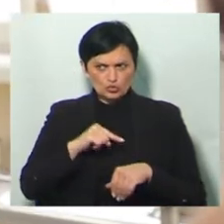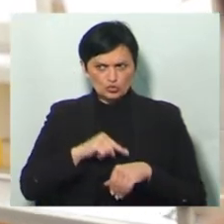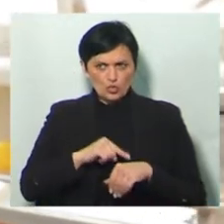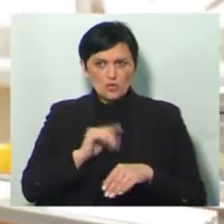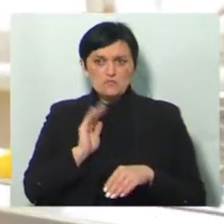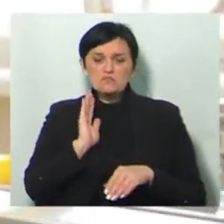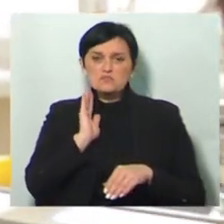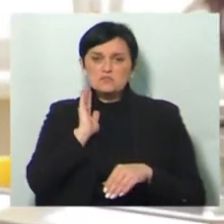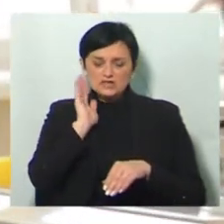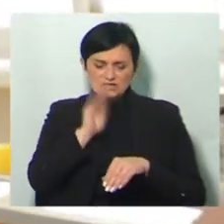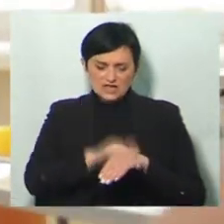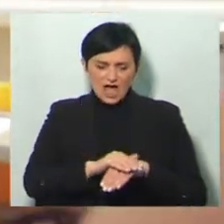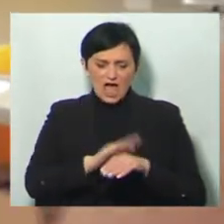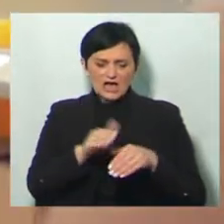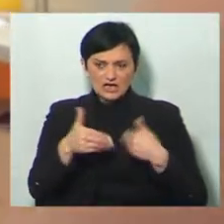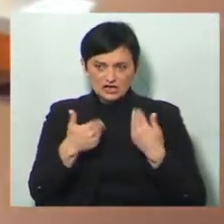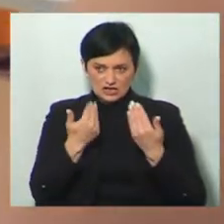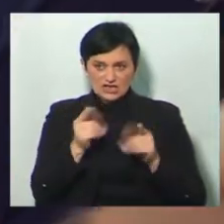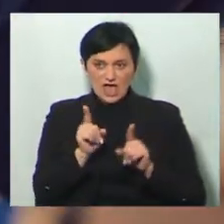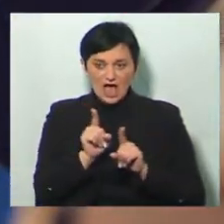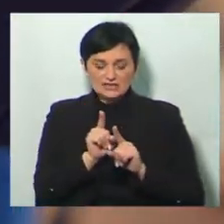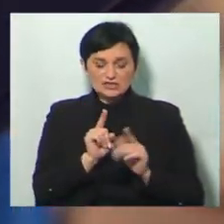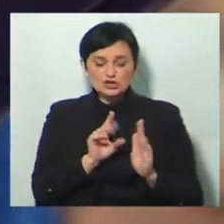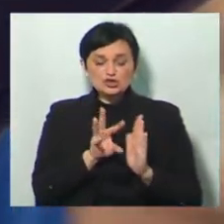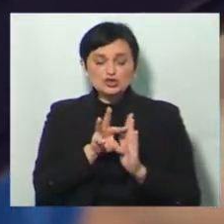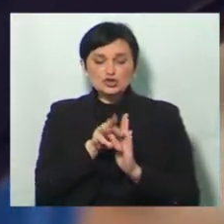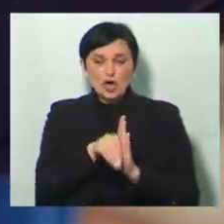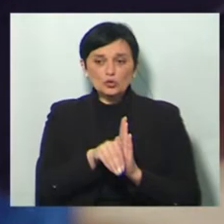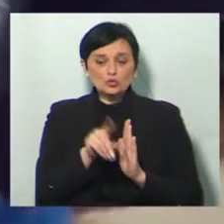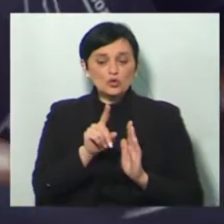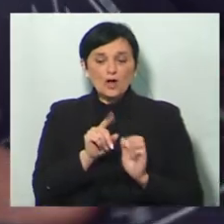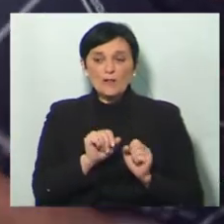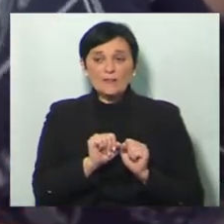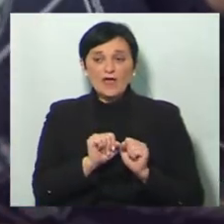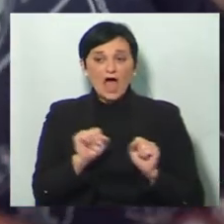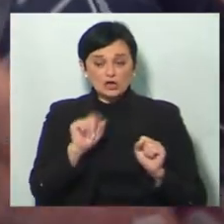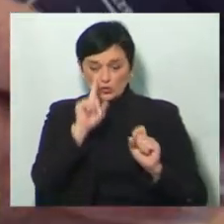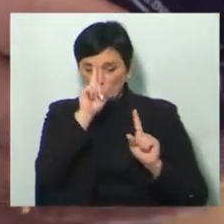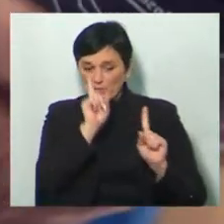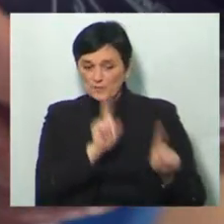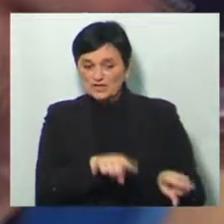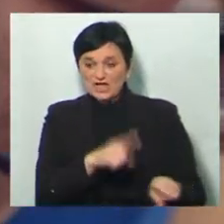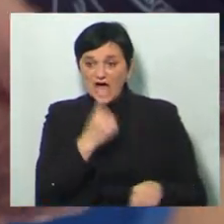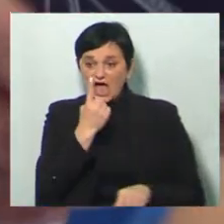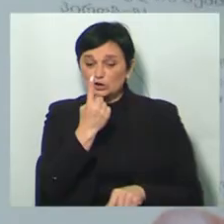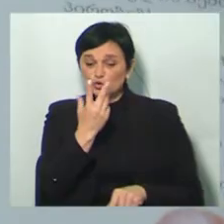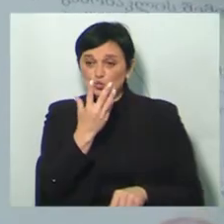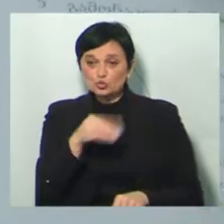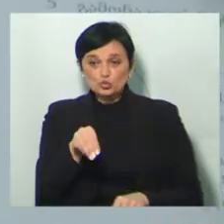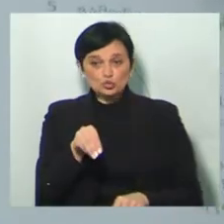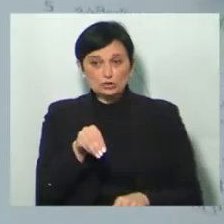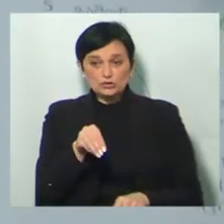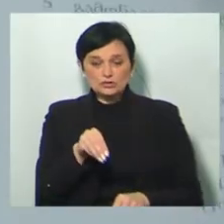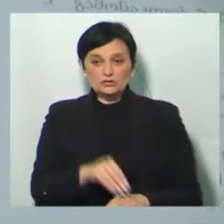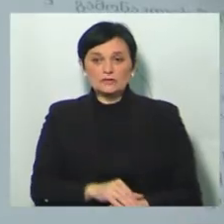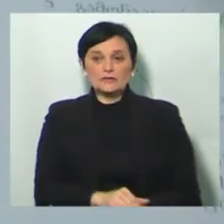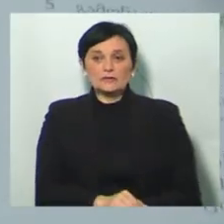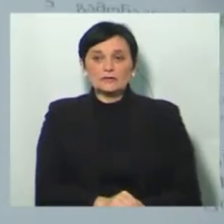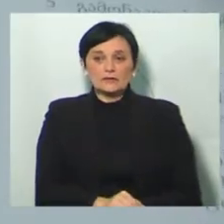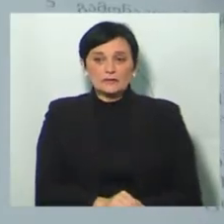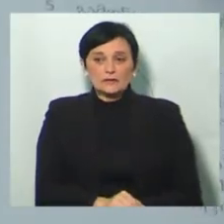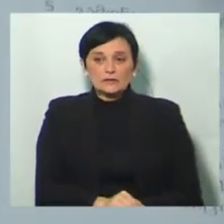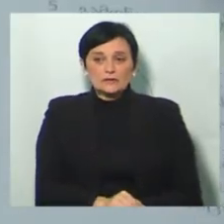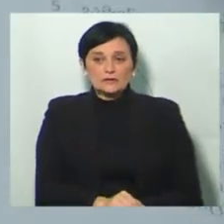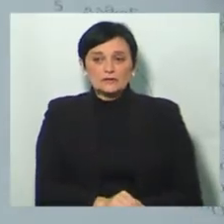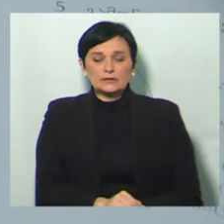Teli dragame vart ase mastan chartulebi ro ar shegvizlia mivatoot ertit otitats ki